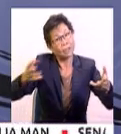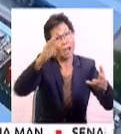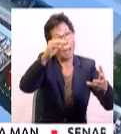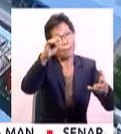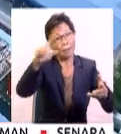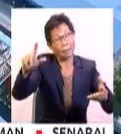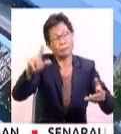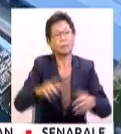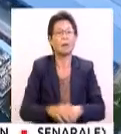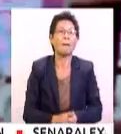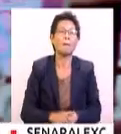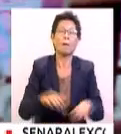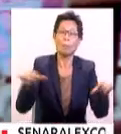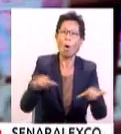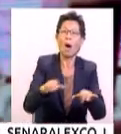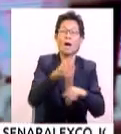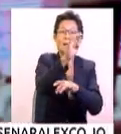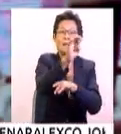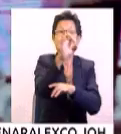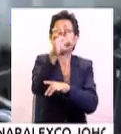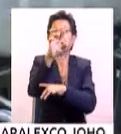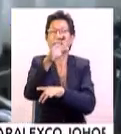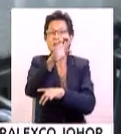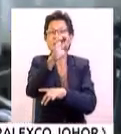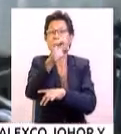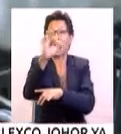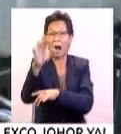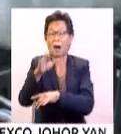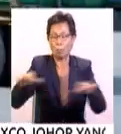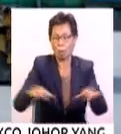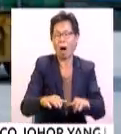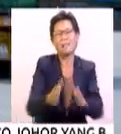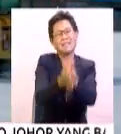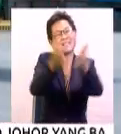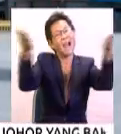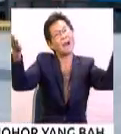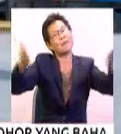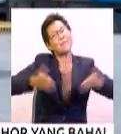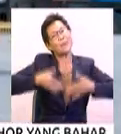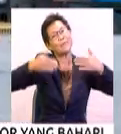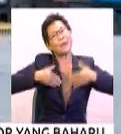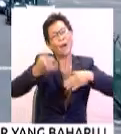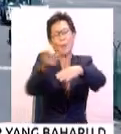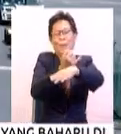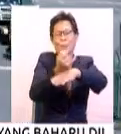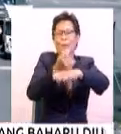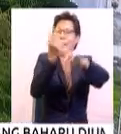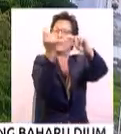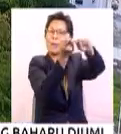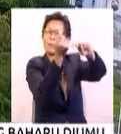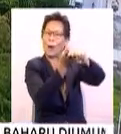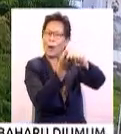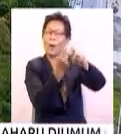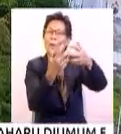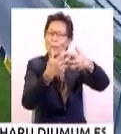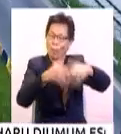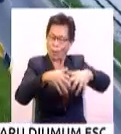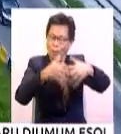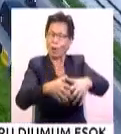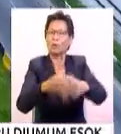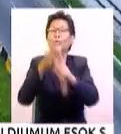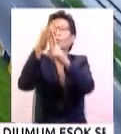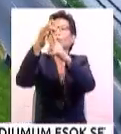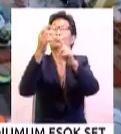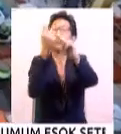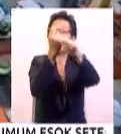MRL. Pelaksanaan ECRL pasti membawa kabar gembira kepada industri pembuatan, khususnya kepada